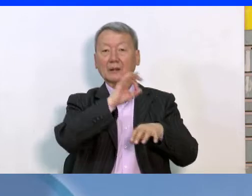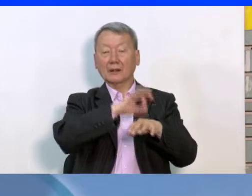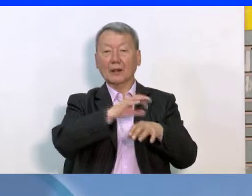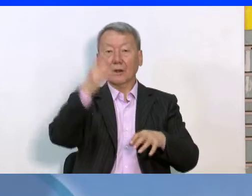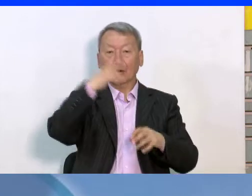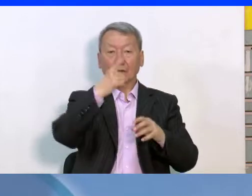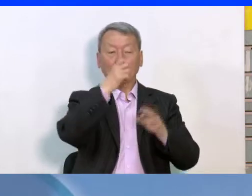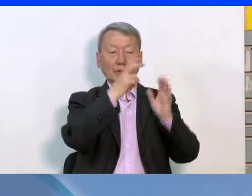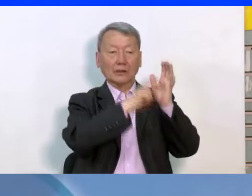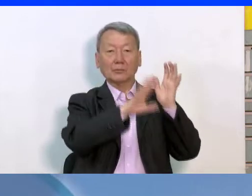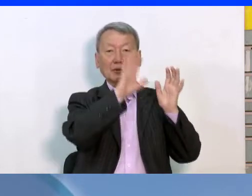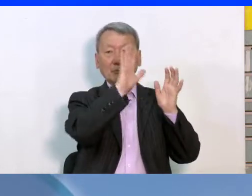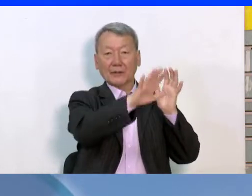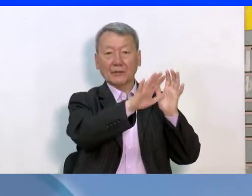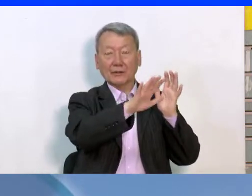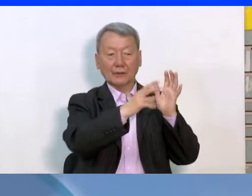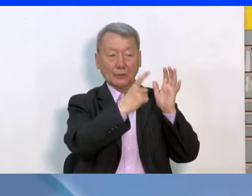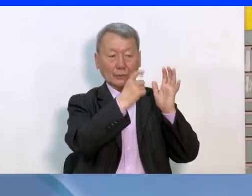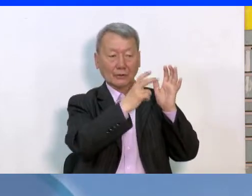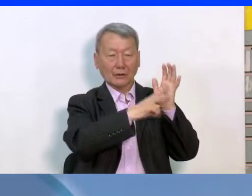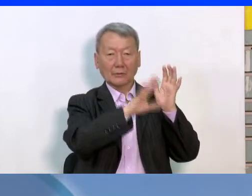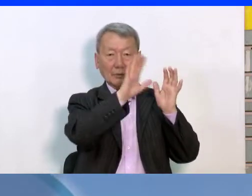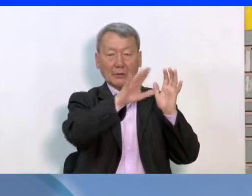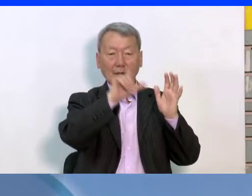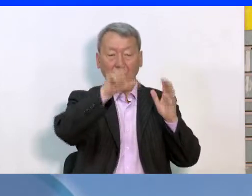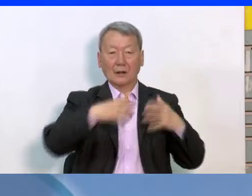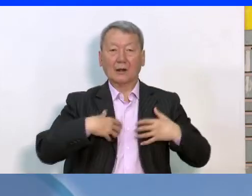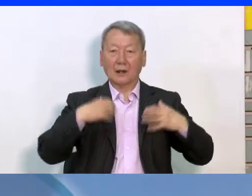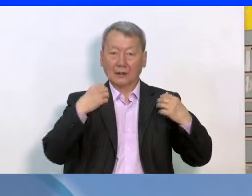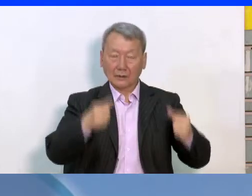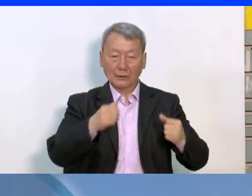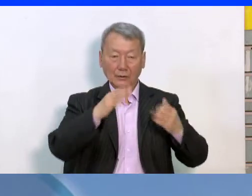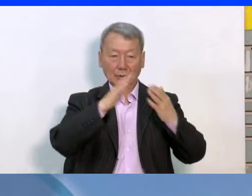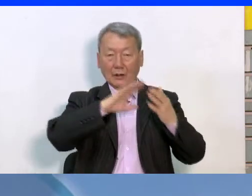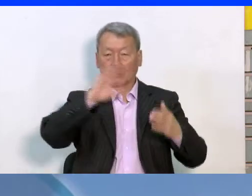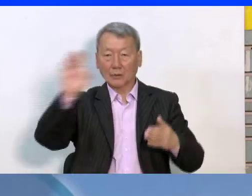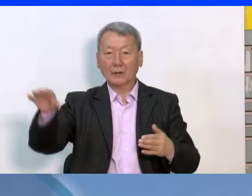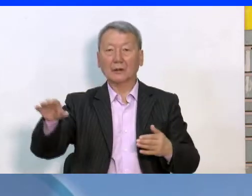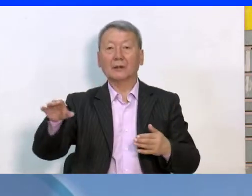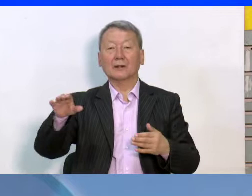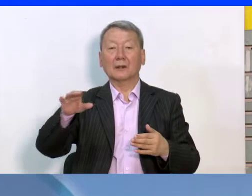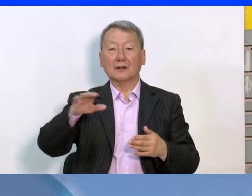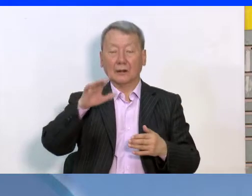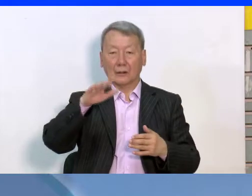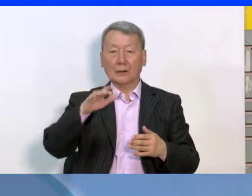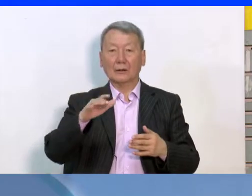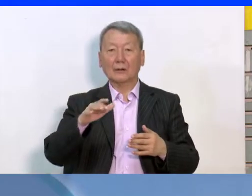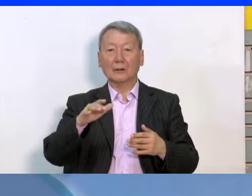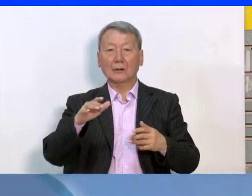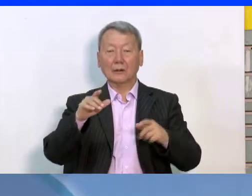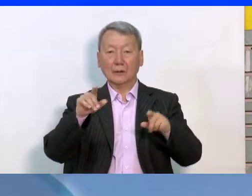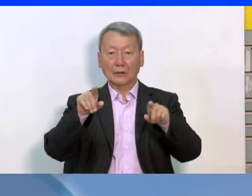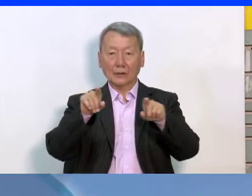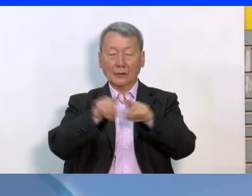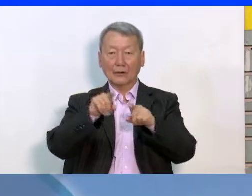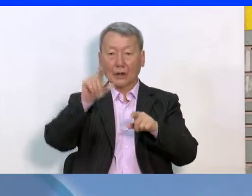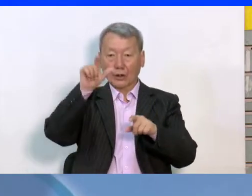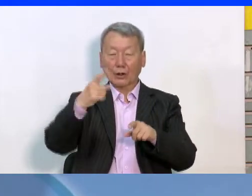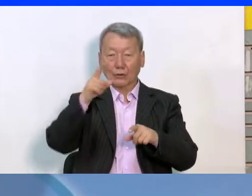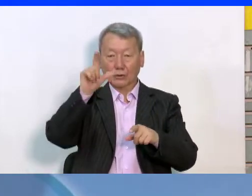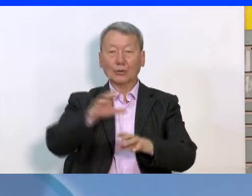Анын 175 жараныбыз айыгып үйлөрүнө чыккан. Тилекке каршы 4 адам билесиздер каза